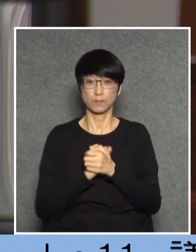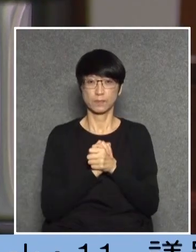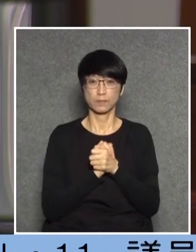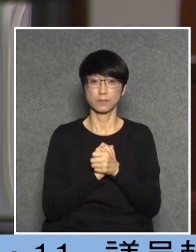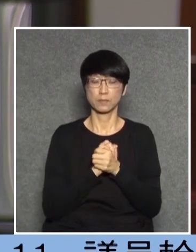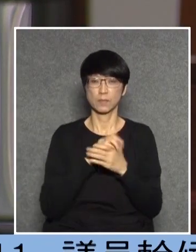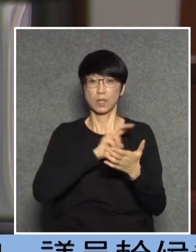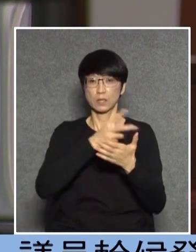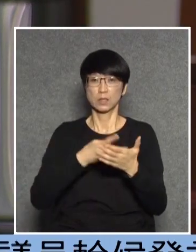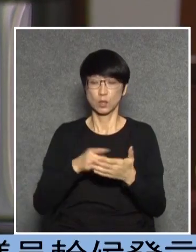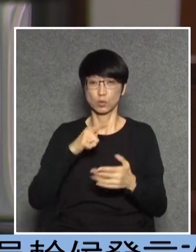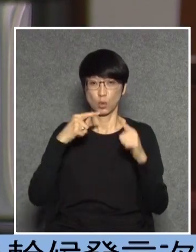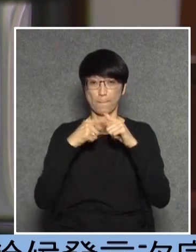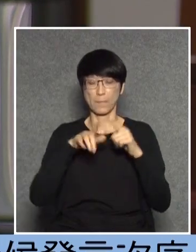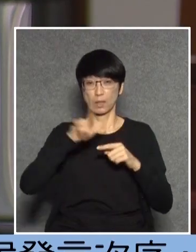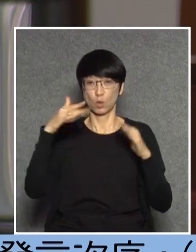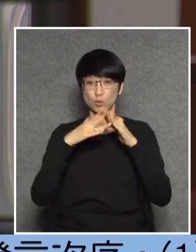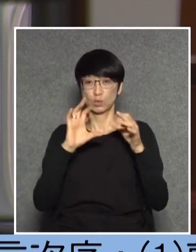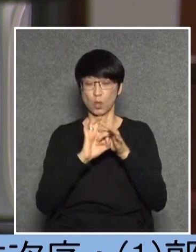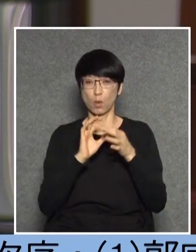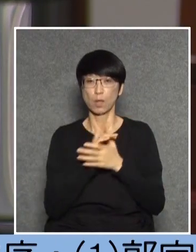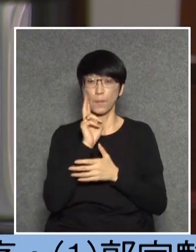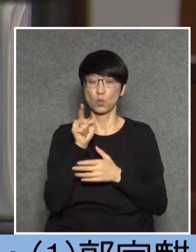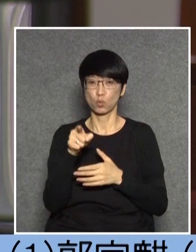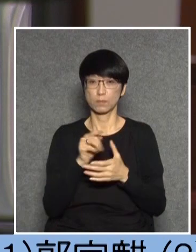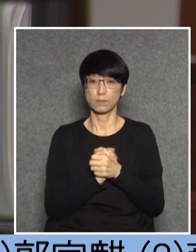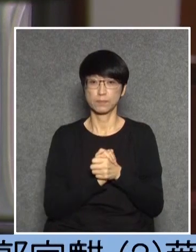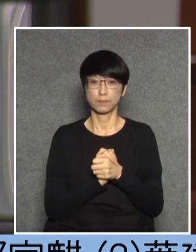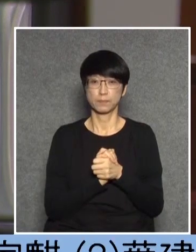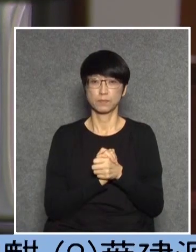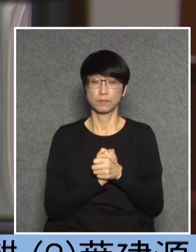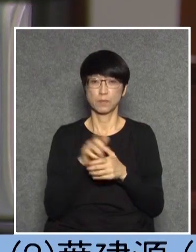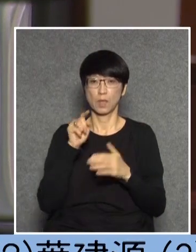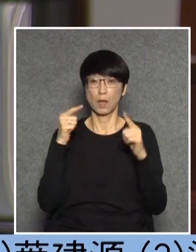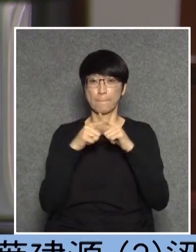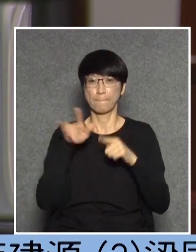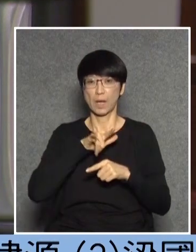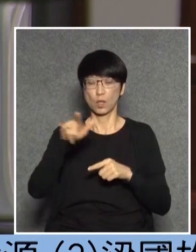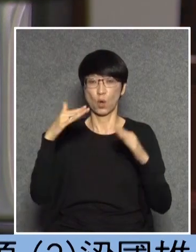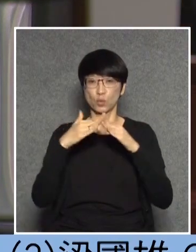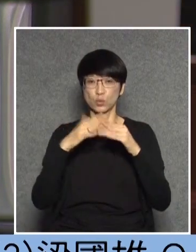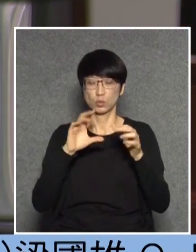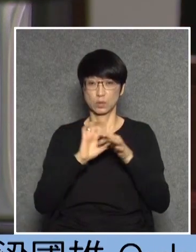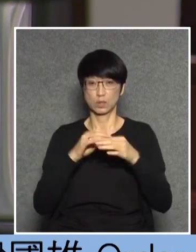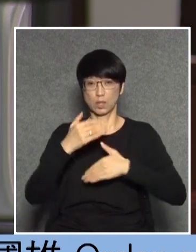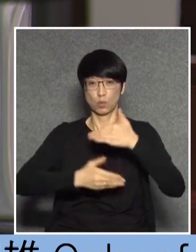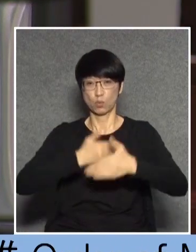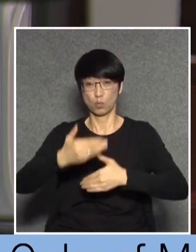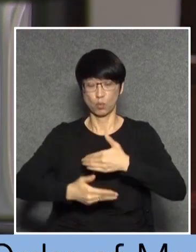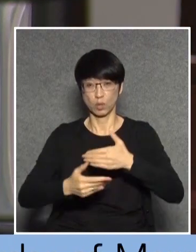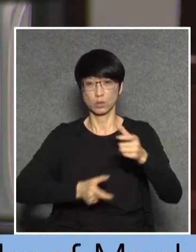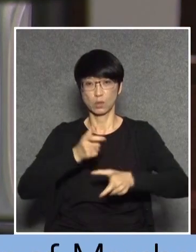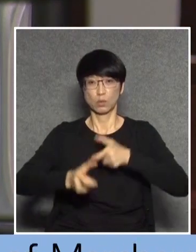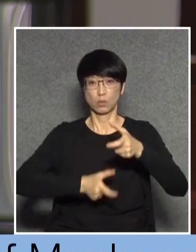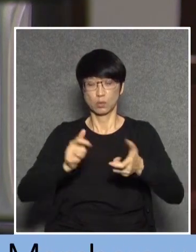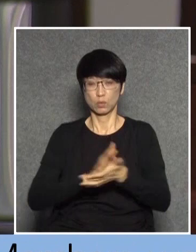正案同民航處有關嘅啊，譬如削減。即係呢個民航處嘅有關運作開支前年預算又